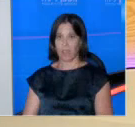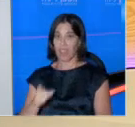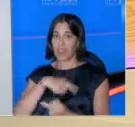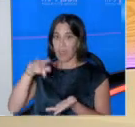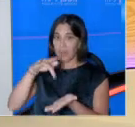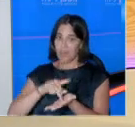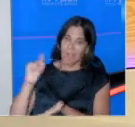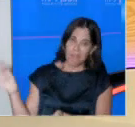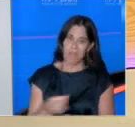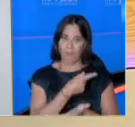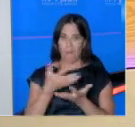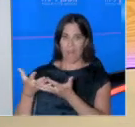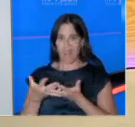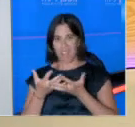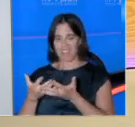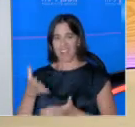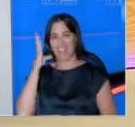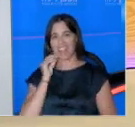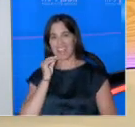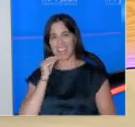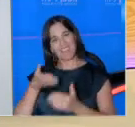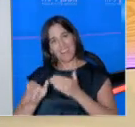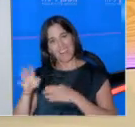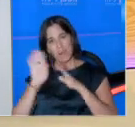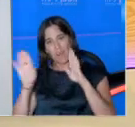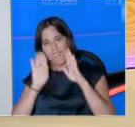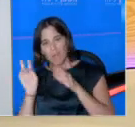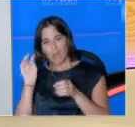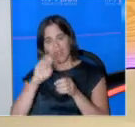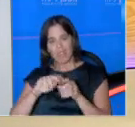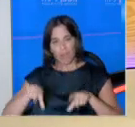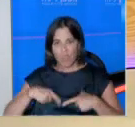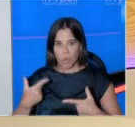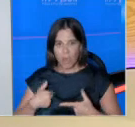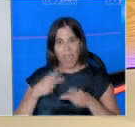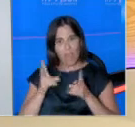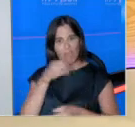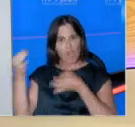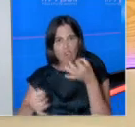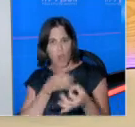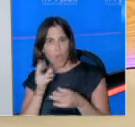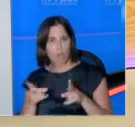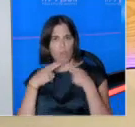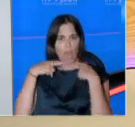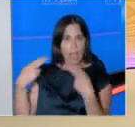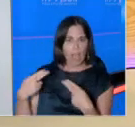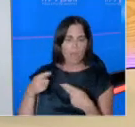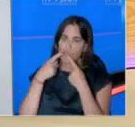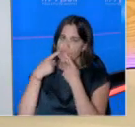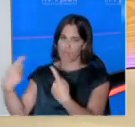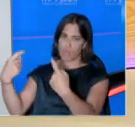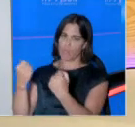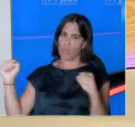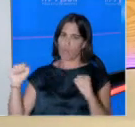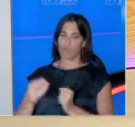נמצאים בכל המדיות החברתיות, איזה כיף. כנסו לפייסבוק, הצטרפו לשידור החי שלנו, תוכלו לשאול שאלות, להגיב תגובות, להגיד מה שאתם